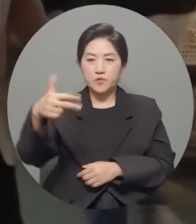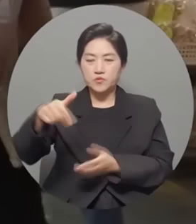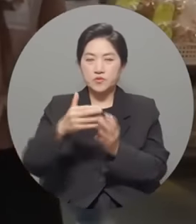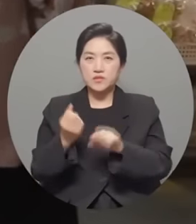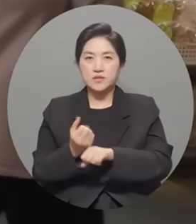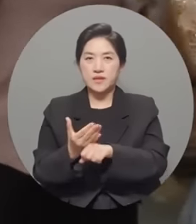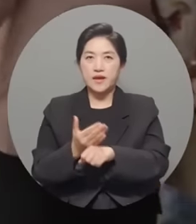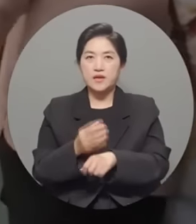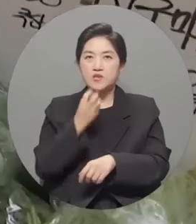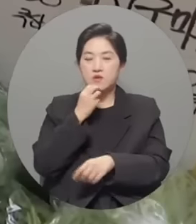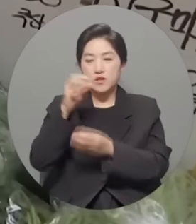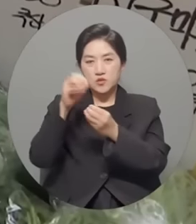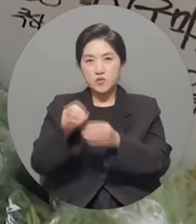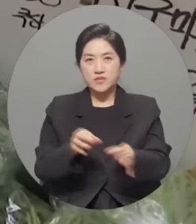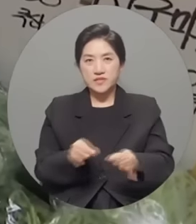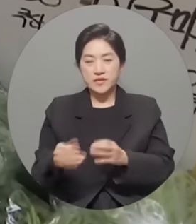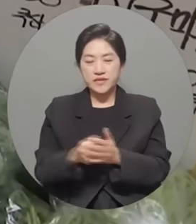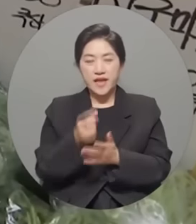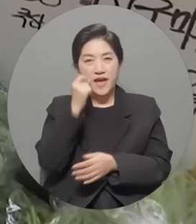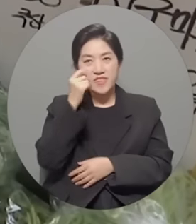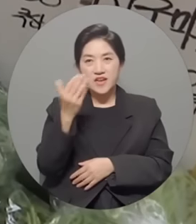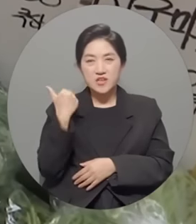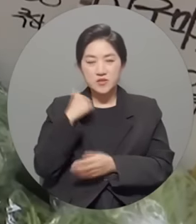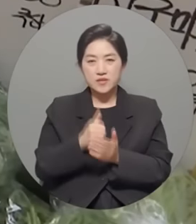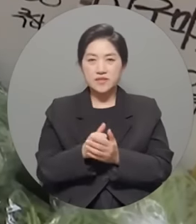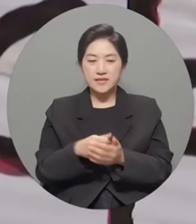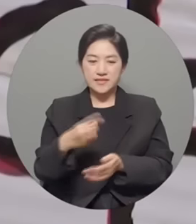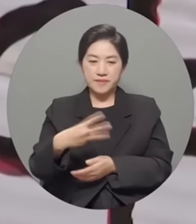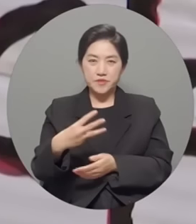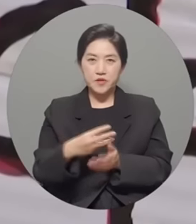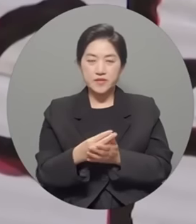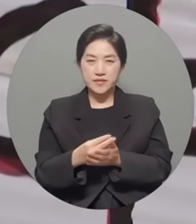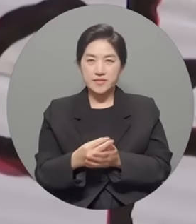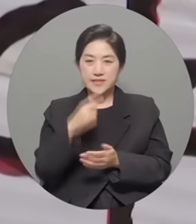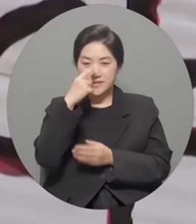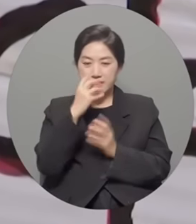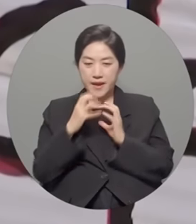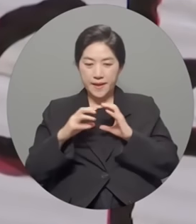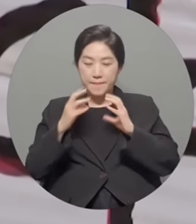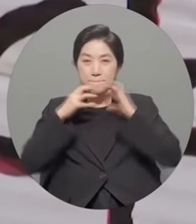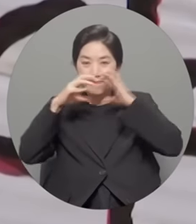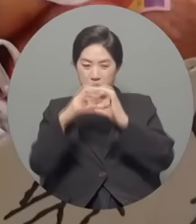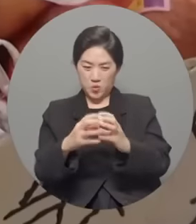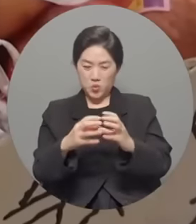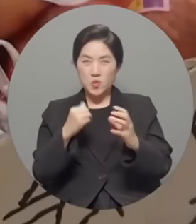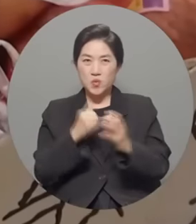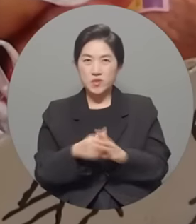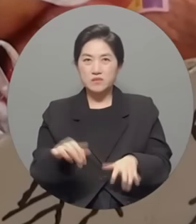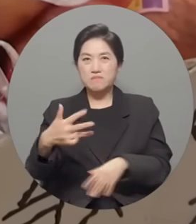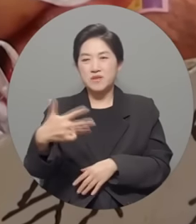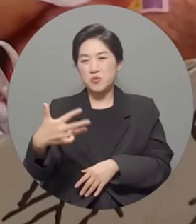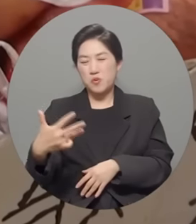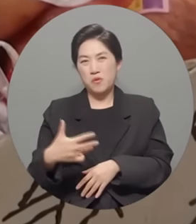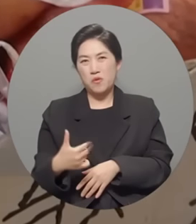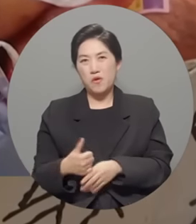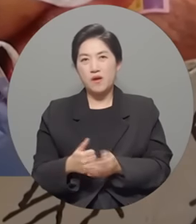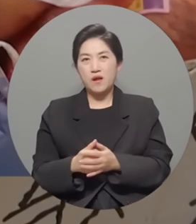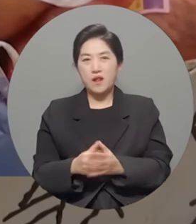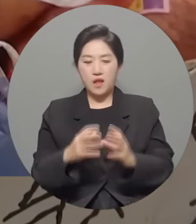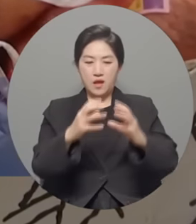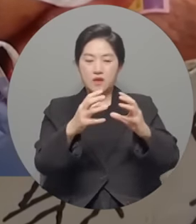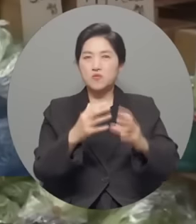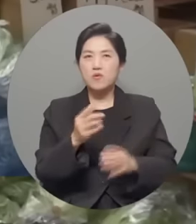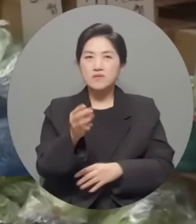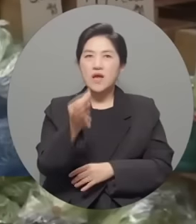서울의 한 전통시장. 한 달 전 3,000원이던 양배추 한 통이 지금은 8,000원에 팔리고 있습니다. 한 통씩 못